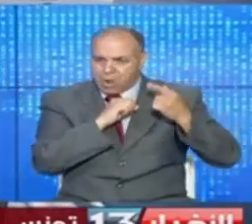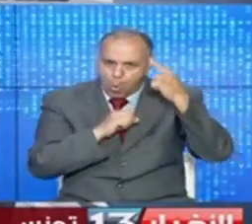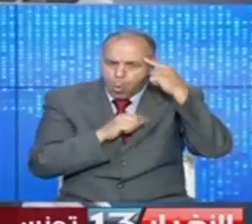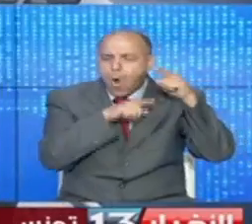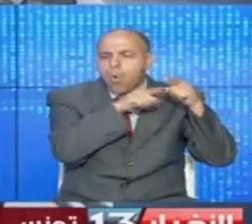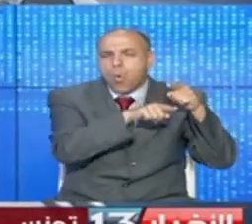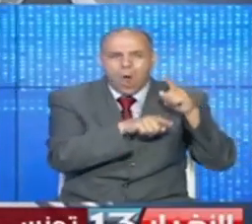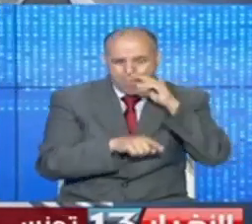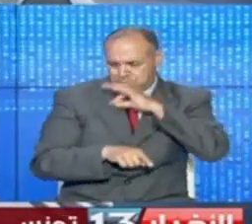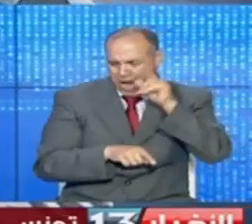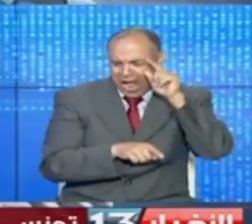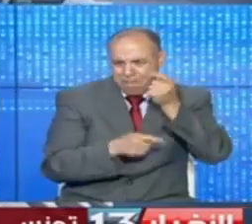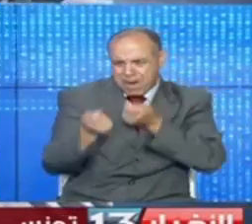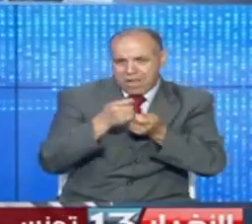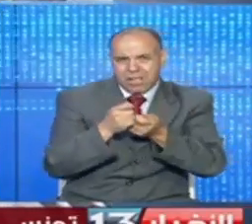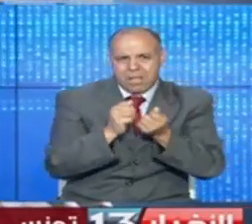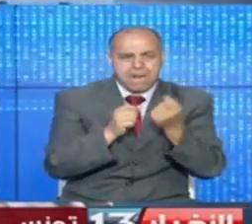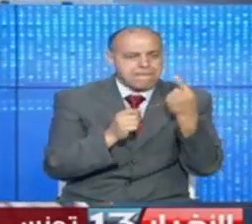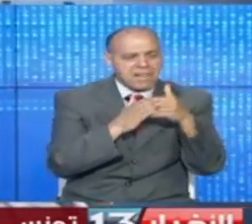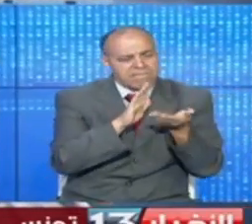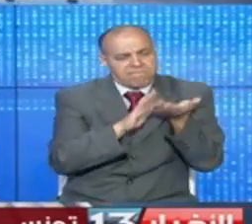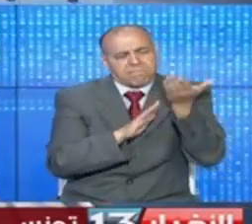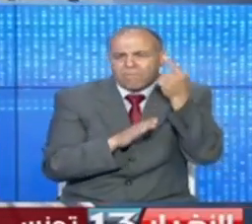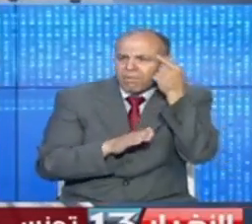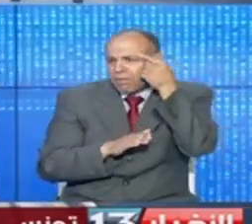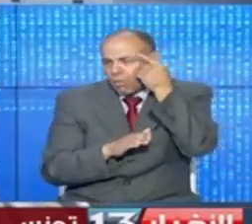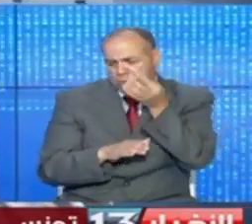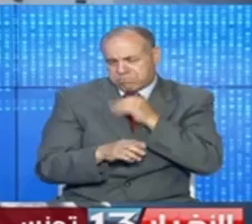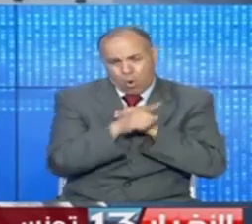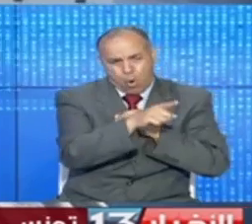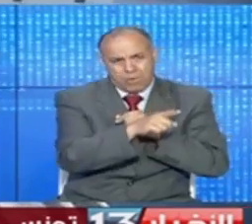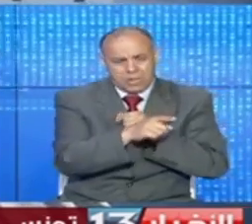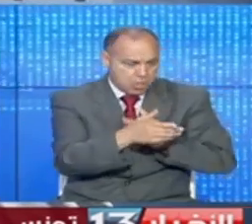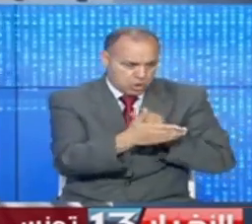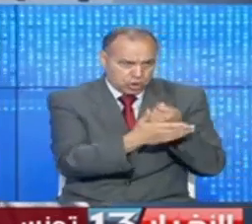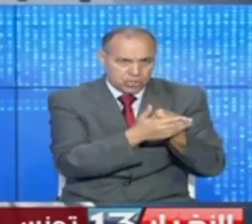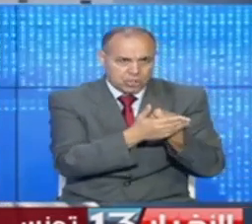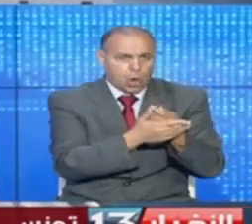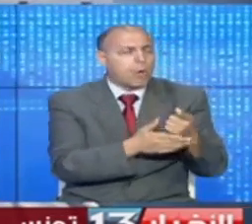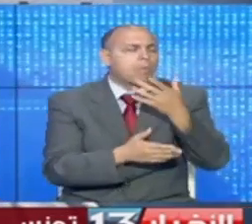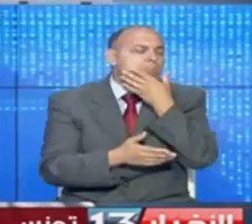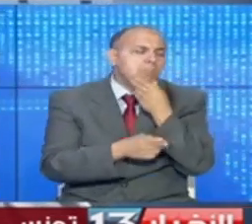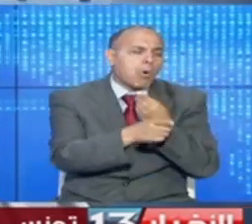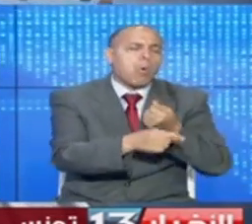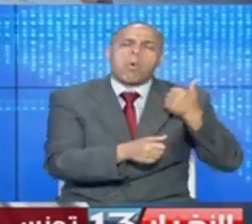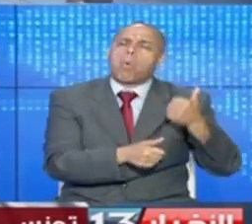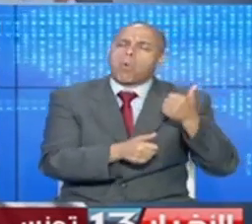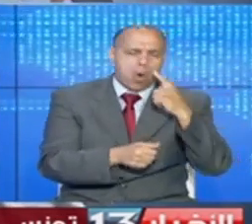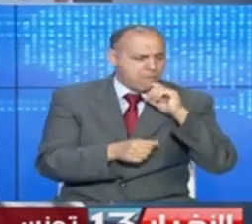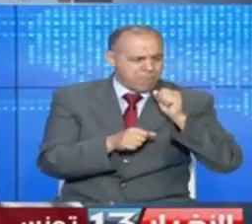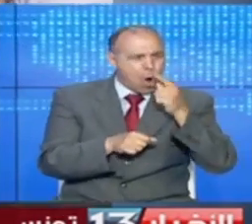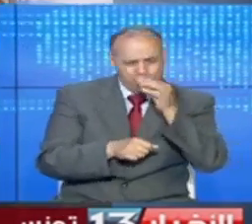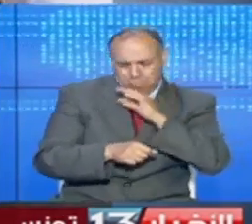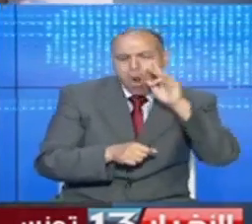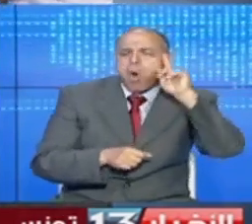هم، طيحوا لك السوق. طلعوا لكم 100,000 ديفو فيه باش تشري، يرجعوا لك كهرباء، معناها هم اللي يتحكموا في السوق من